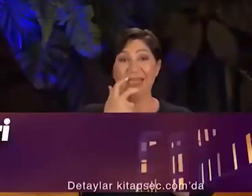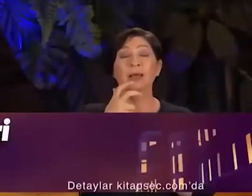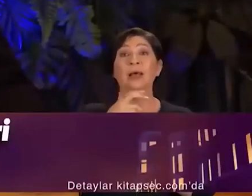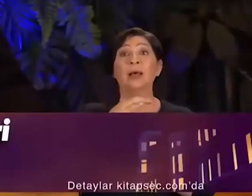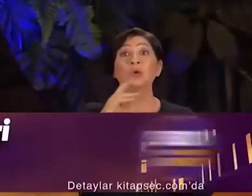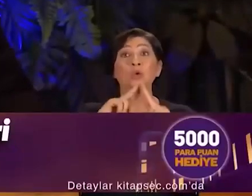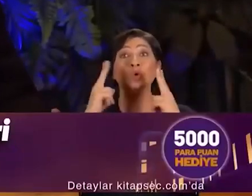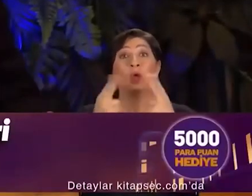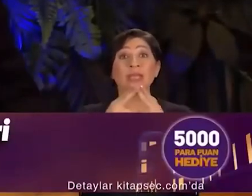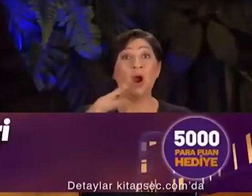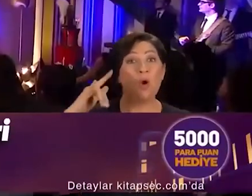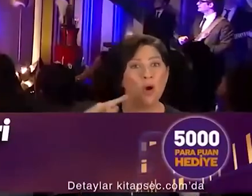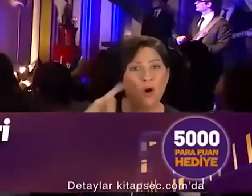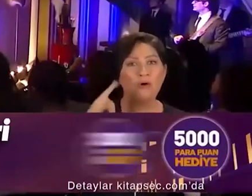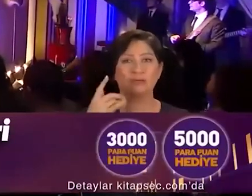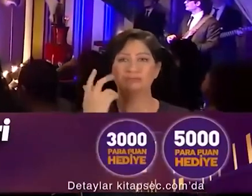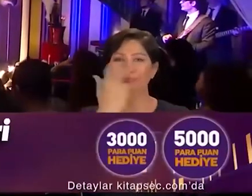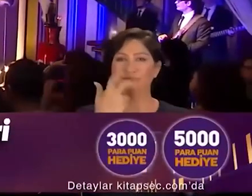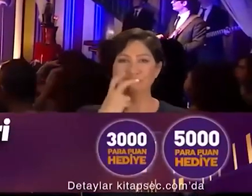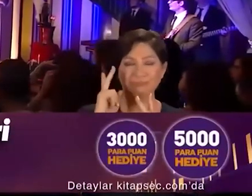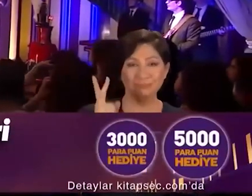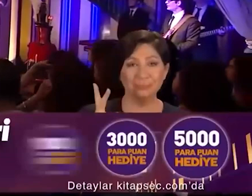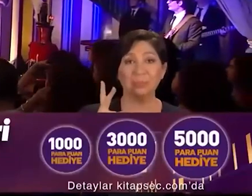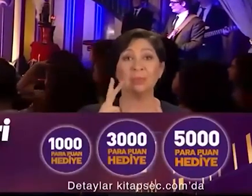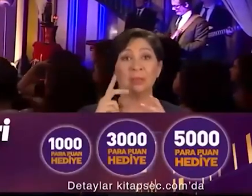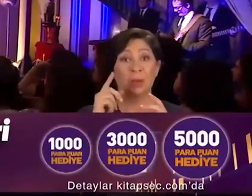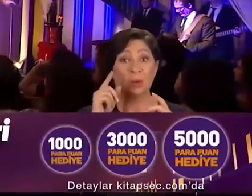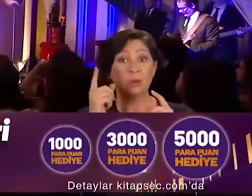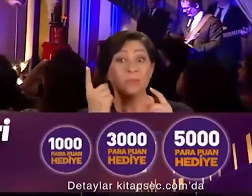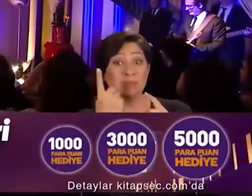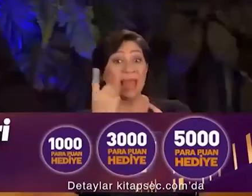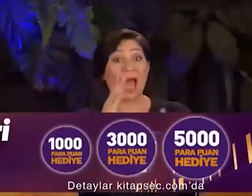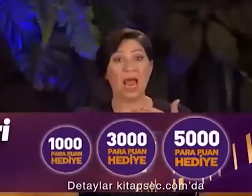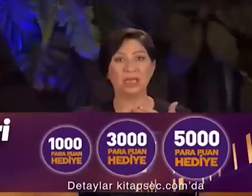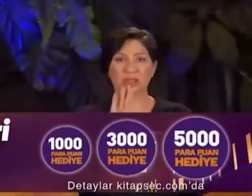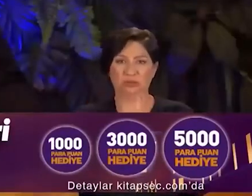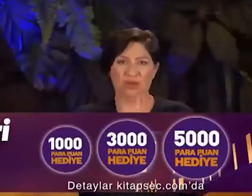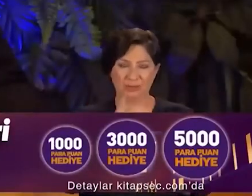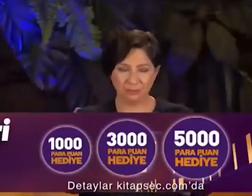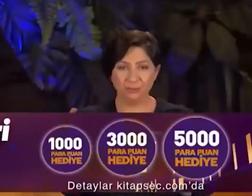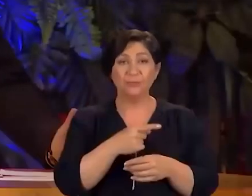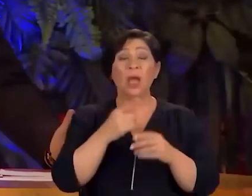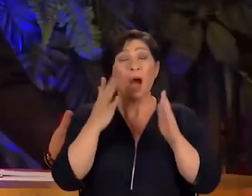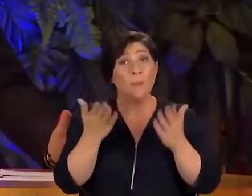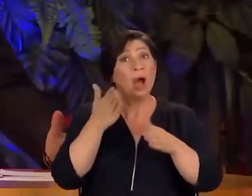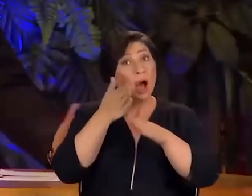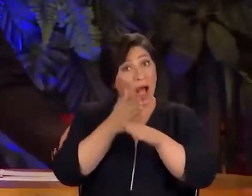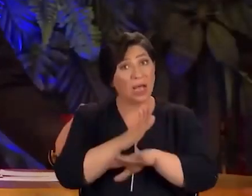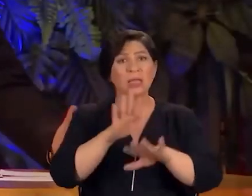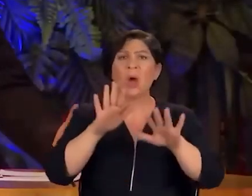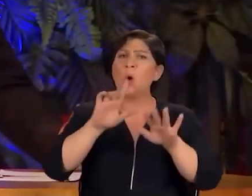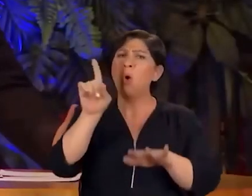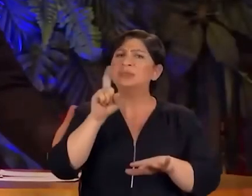yabancı müzik, dünyada rock müziği, progresif müzik dinleyen bir arkadaşım. Ama hakikaten